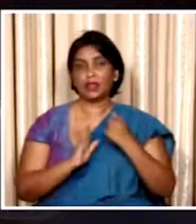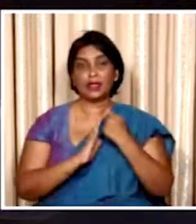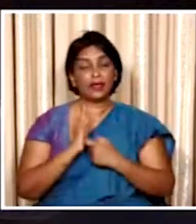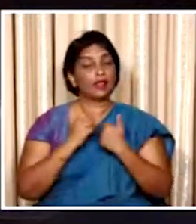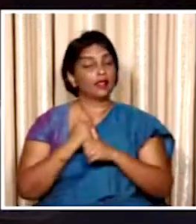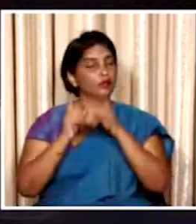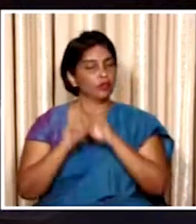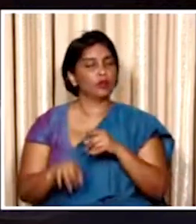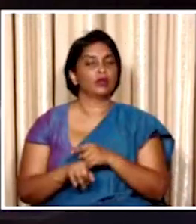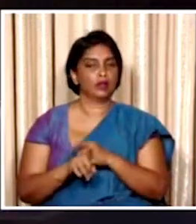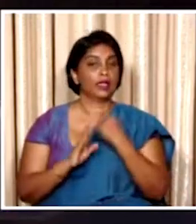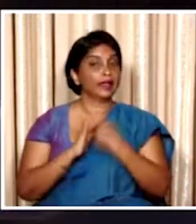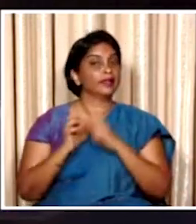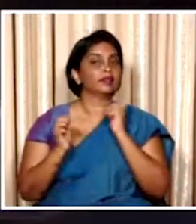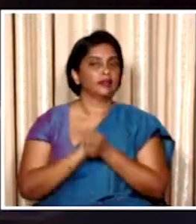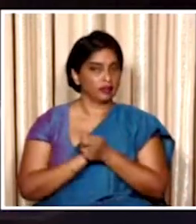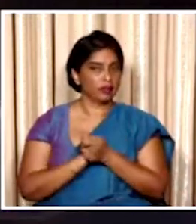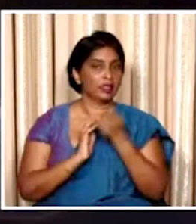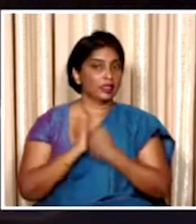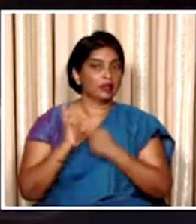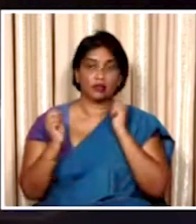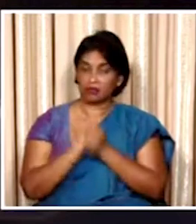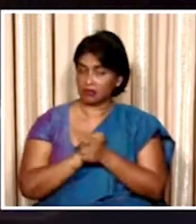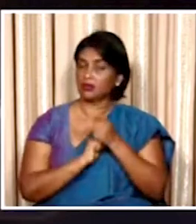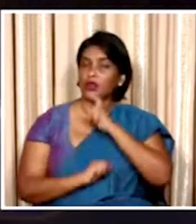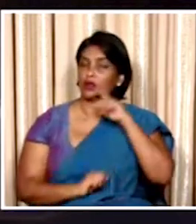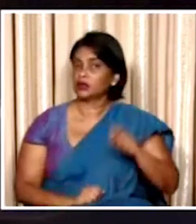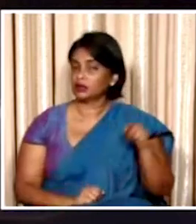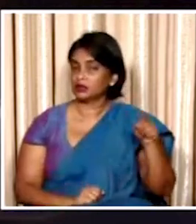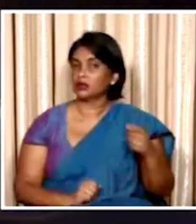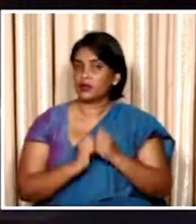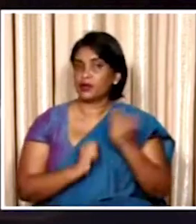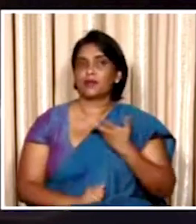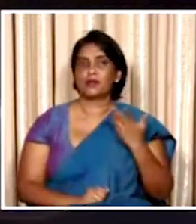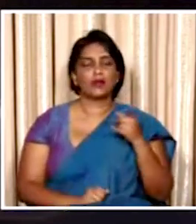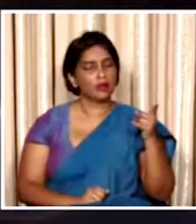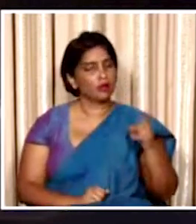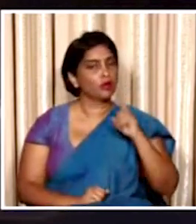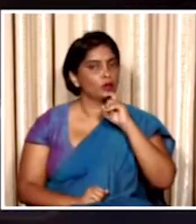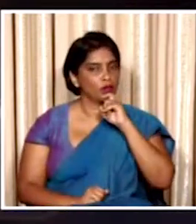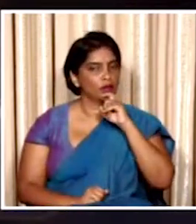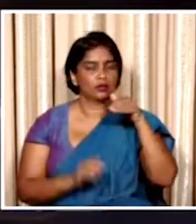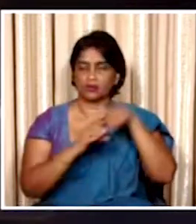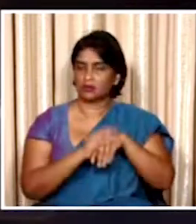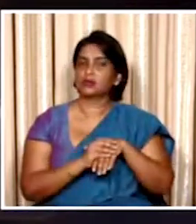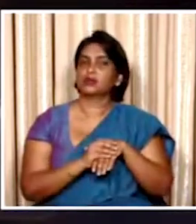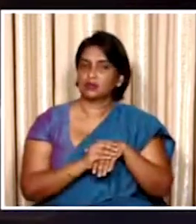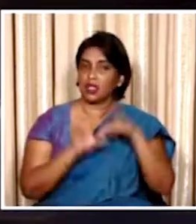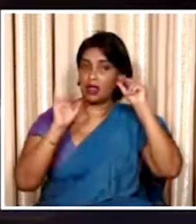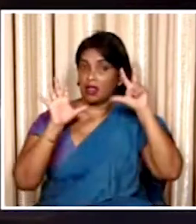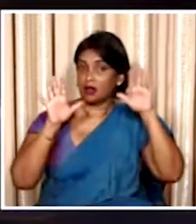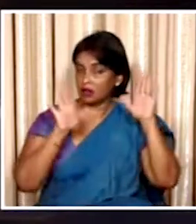හදලා තියෙන්නේ එහෙම. එහෙනම් ඒ නීතිය වෙනස් කරන්න. ඒ නීතිය වෙනස් කරා නම් විනිශ්චකාරවරුන්ට ඒ හැකියාව ලැබෙන්නේ නැහැ. අධිකරණ සීමාව තුළ 8